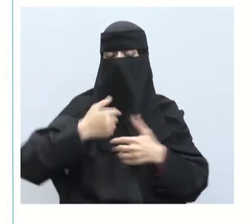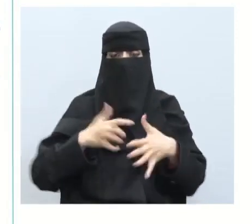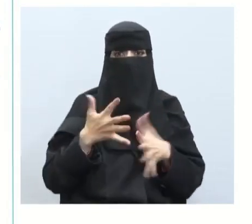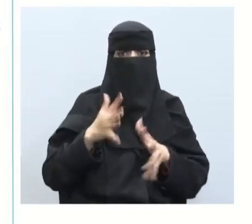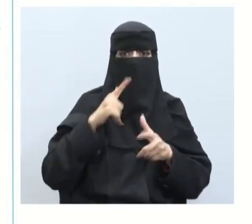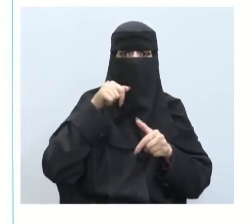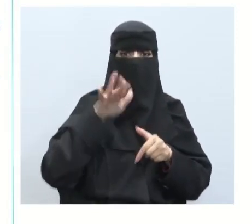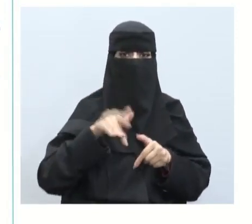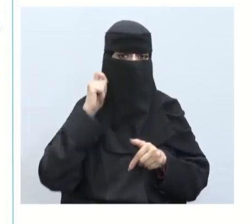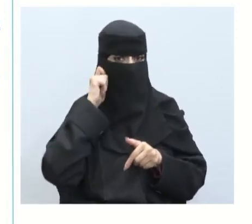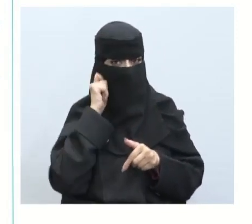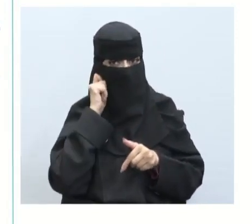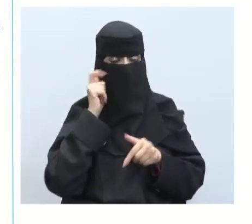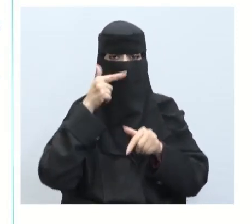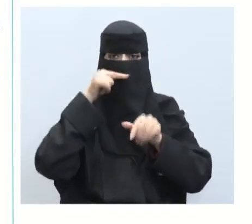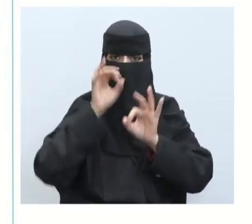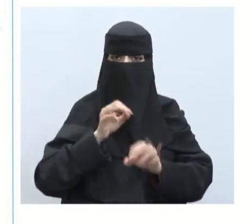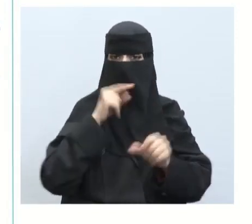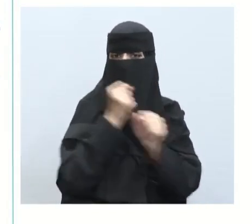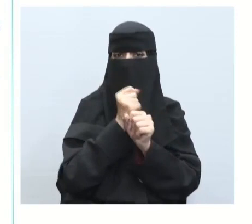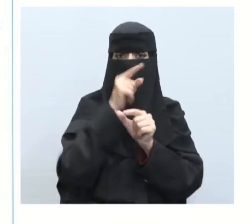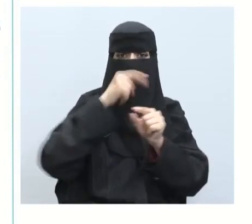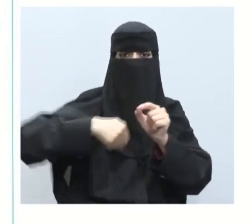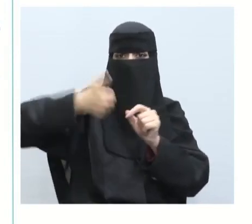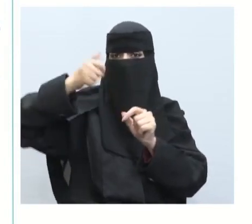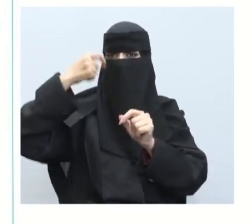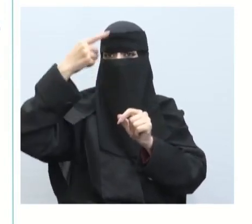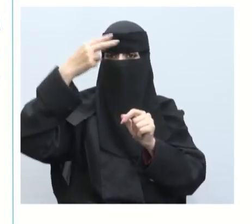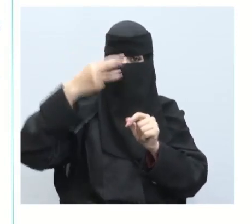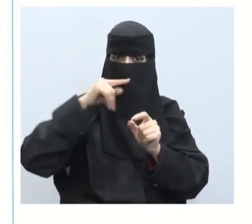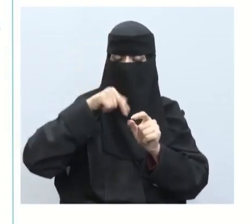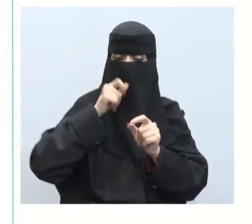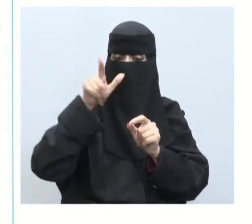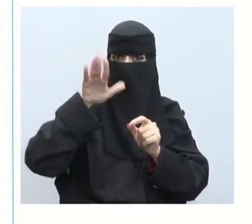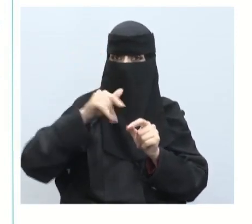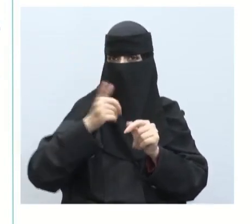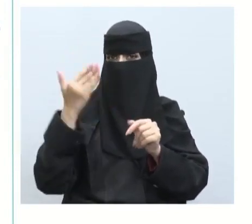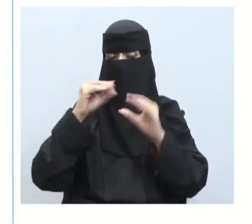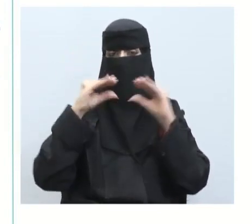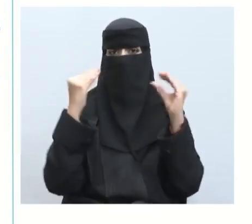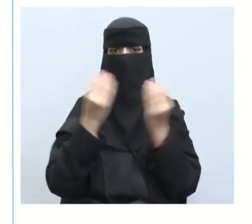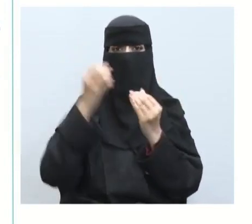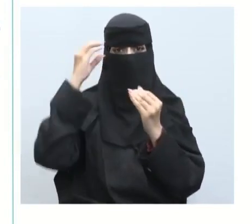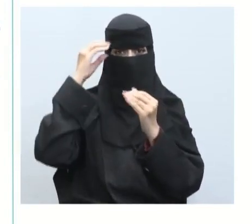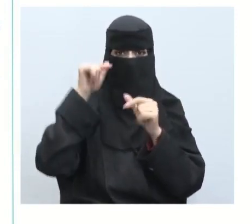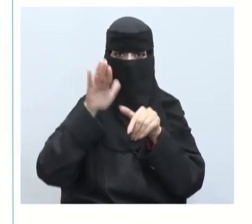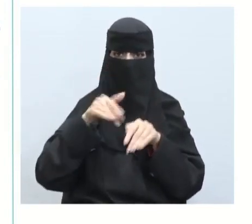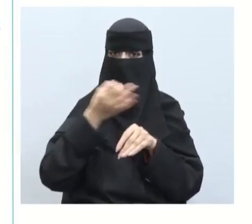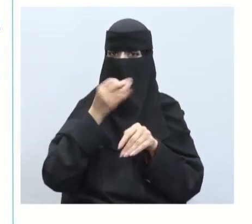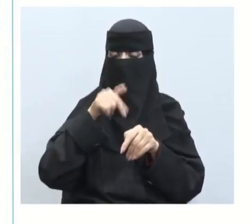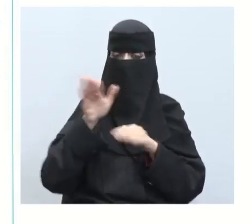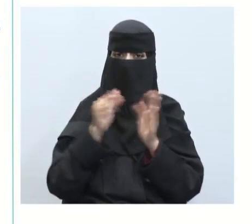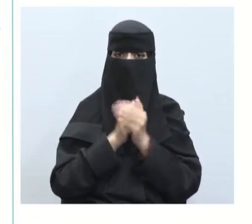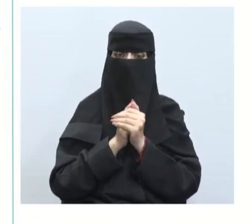العقوبه وبالتالي قد لا يطبق معايير الجوده التي ذكرناها انها في الاداره العلميه التي تتحدث عن